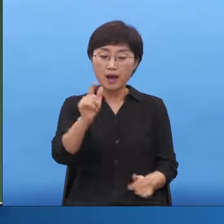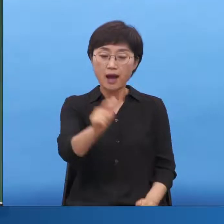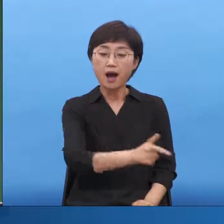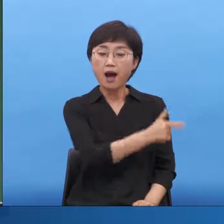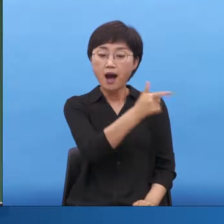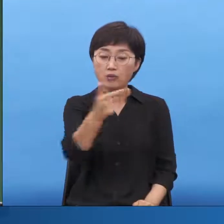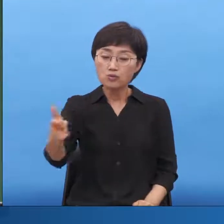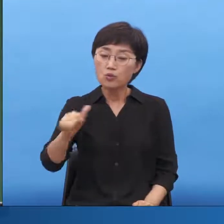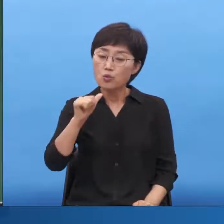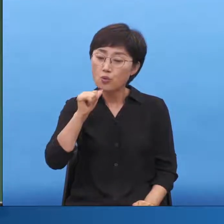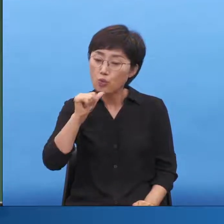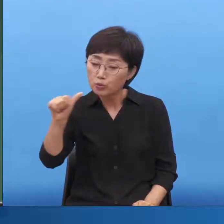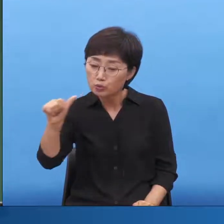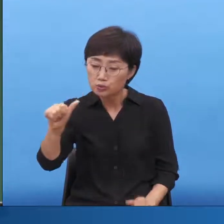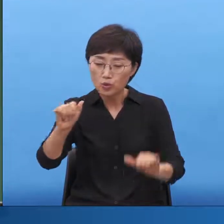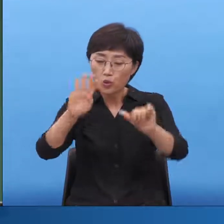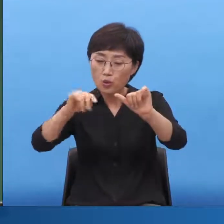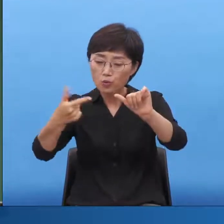좋습니다.